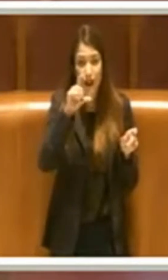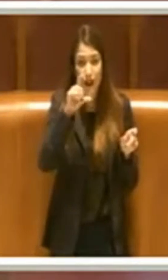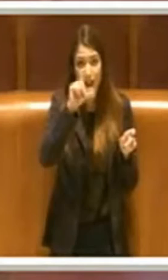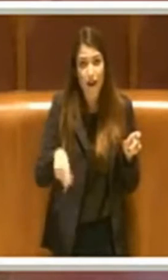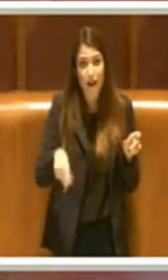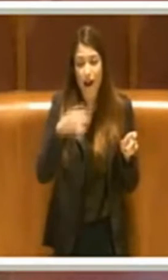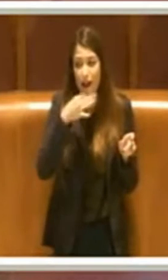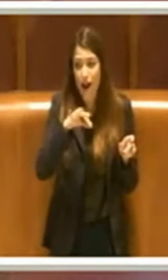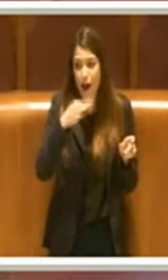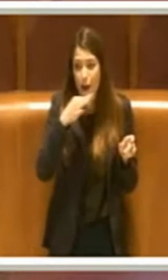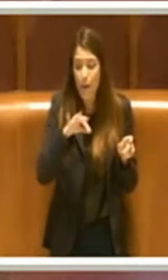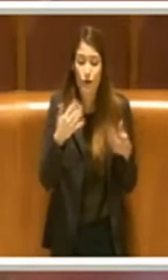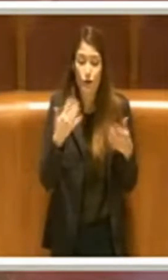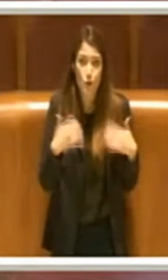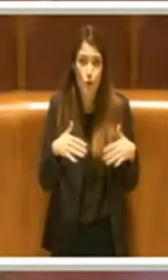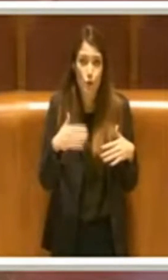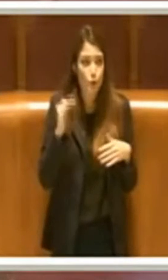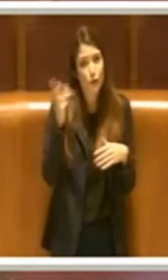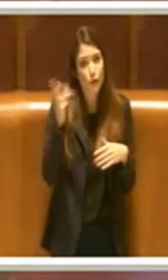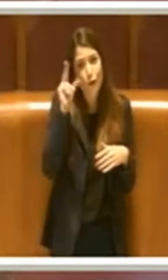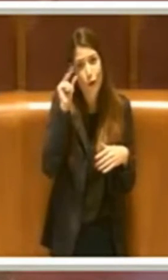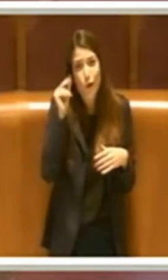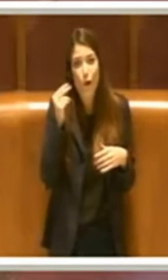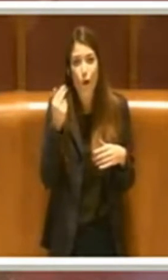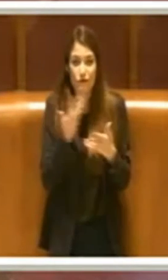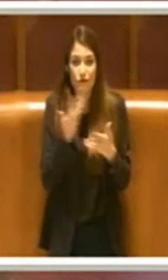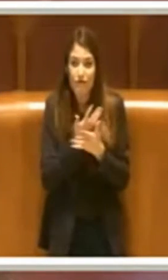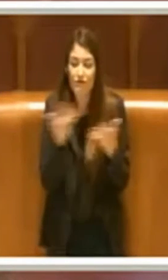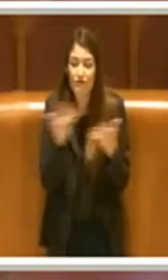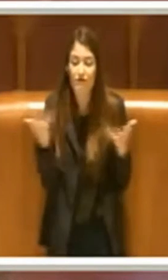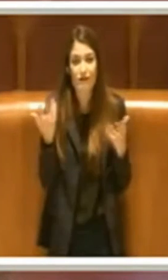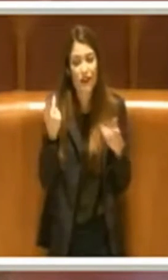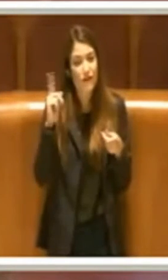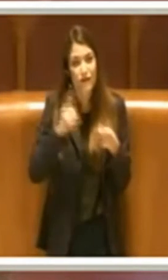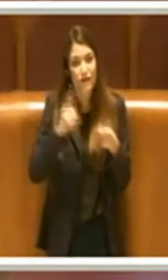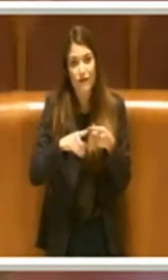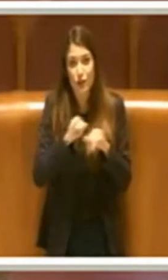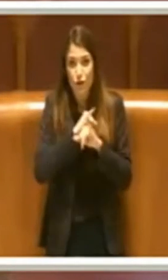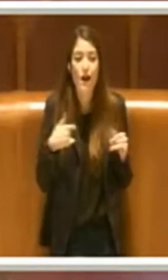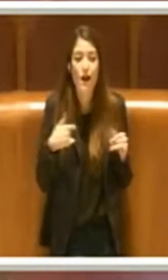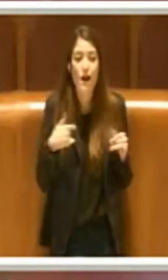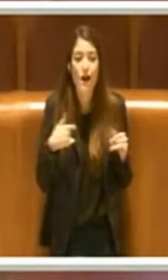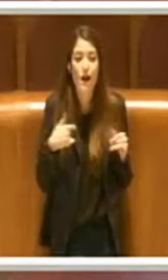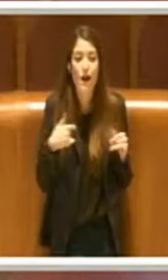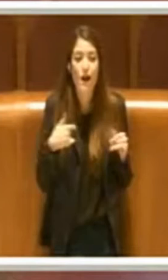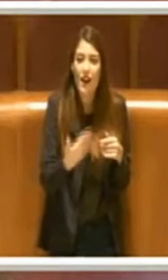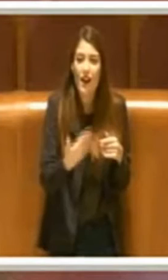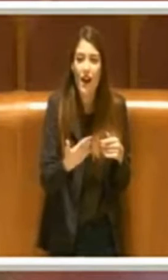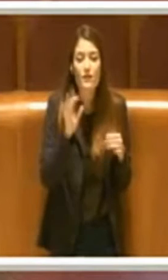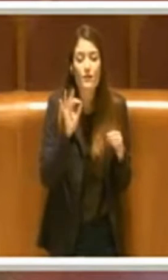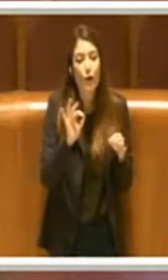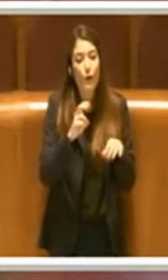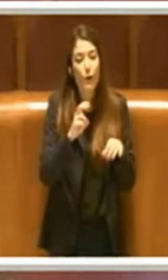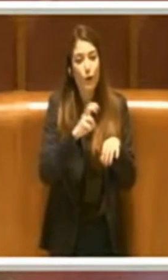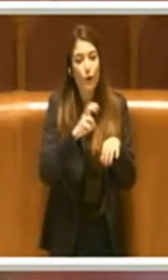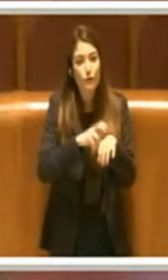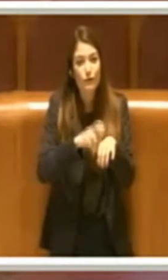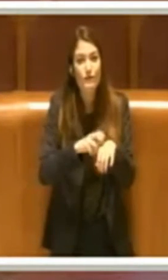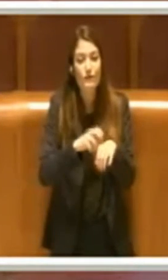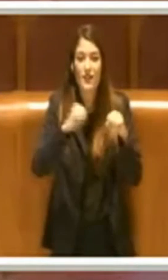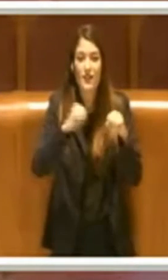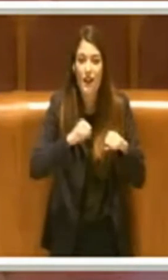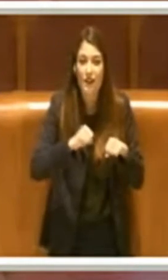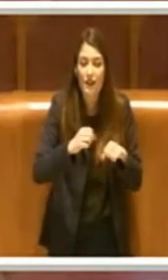sono vaste e inesauribili. Grazie, il nostro grazie e ringraziamento va agli operatori sanitari, alle